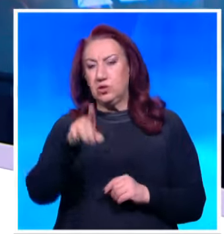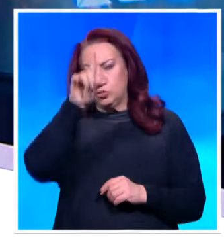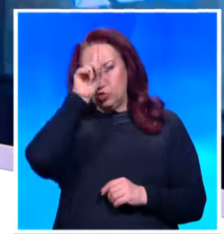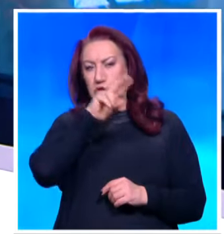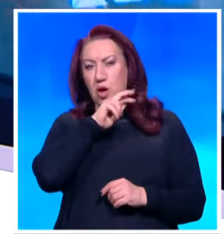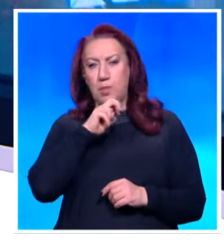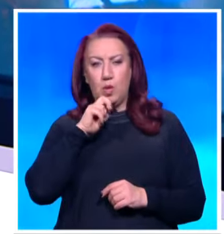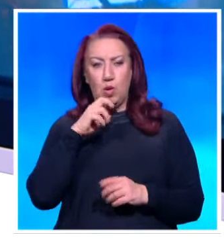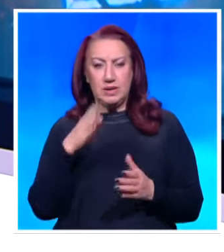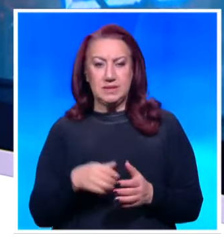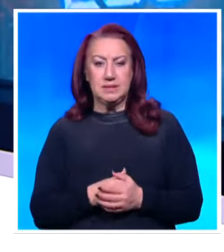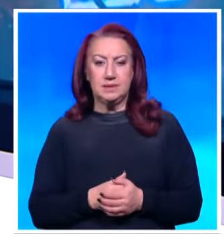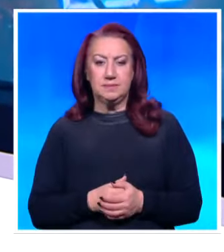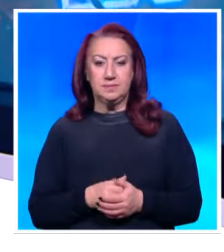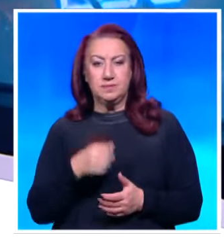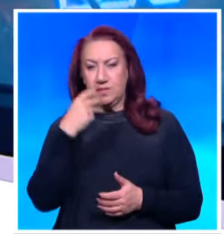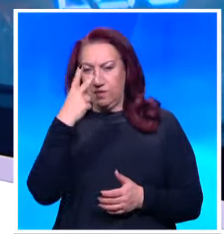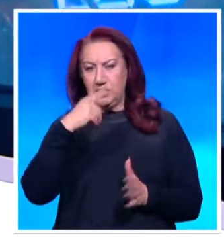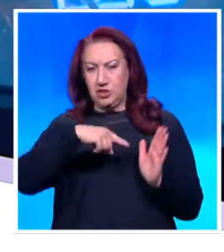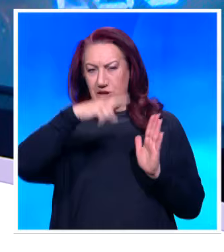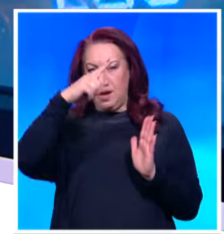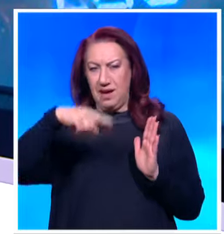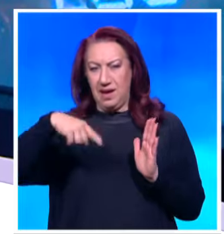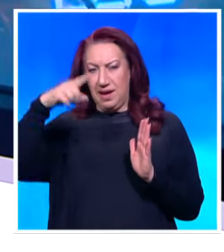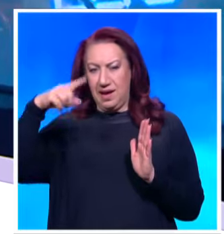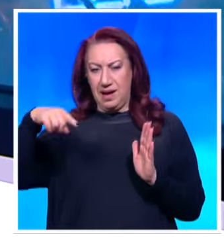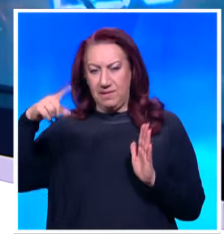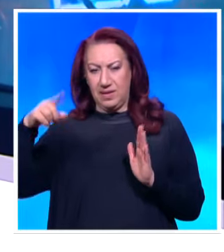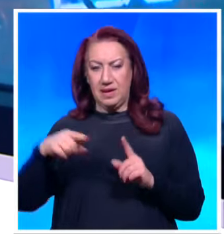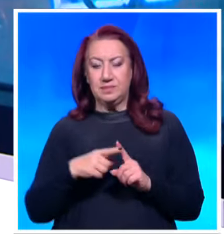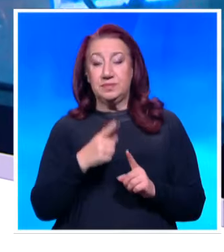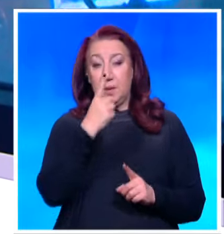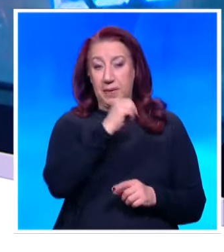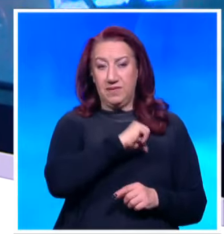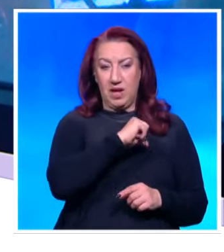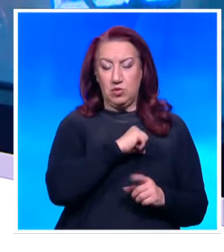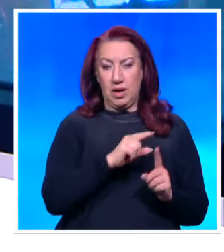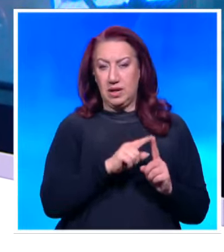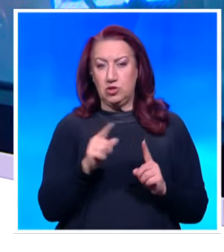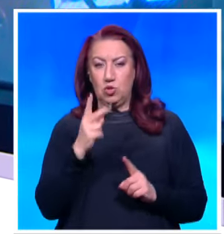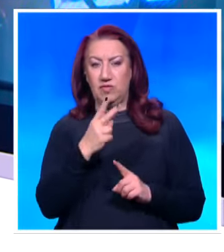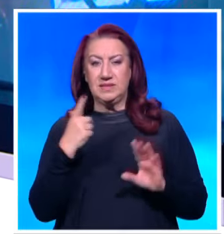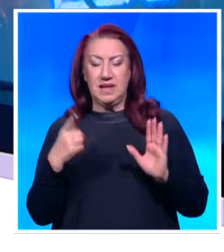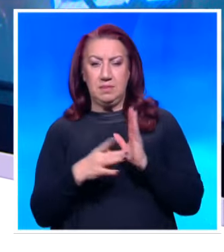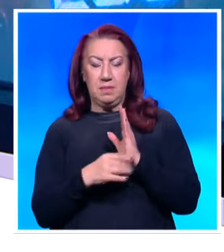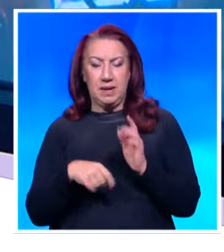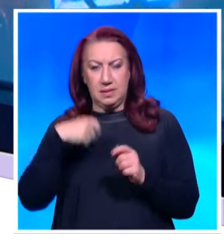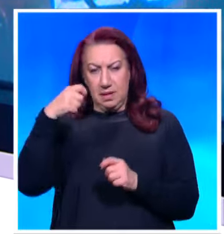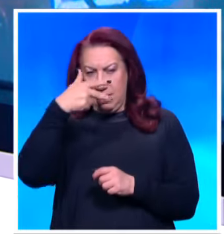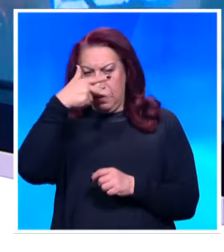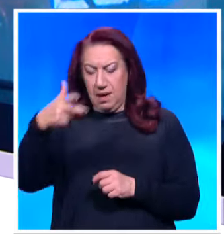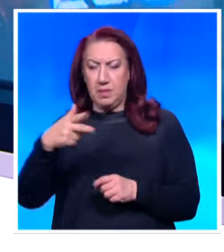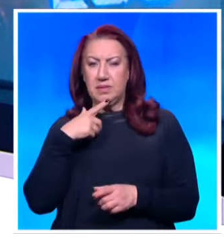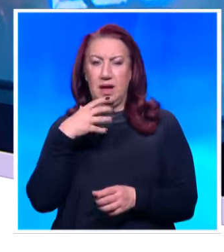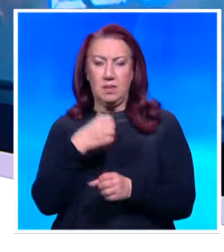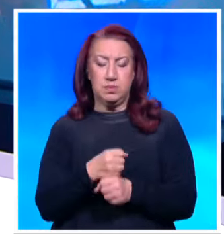сега. Виждате на графиката, от 1 януари до 27 март камерите са заснели около 70